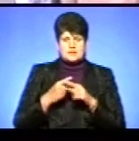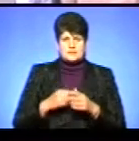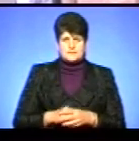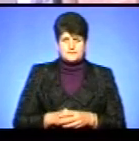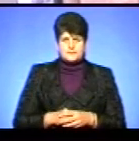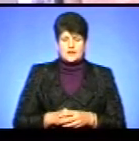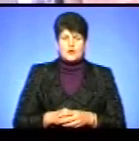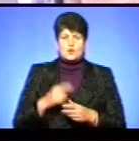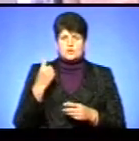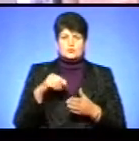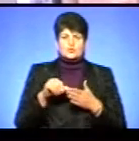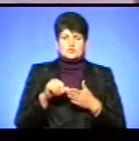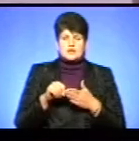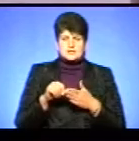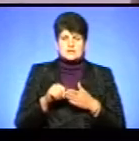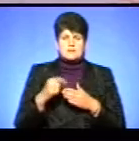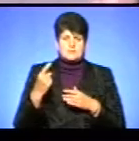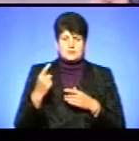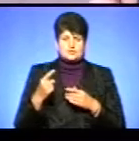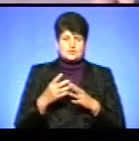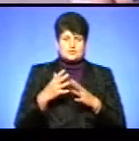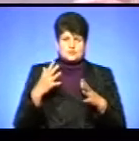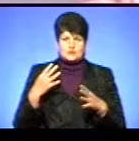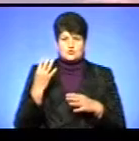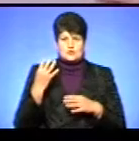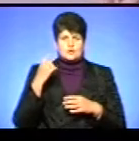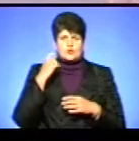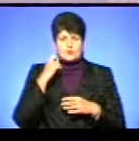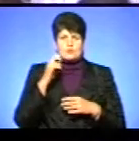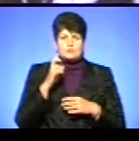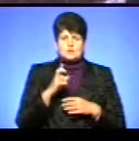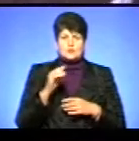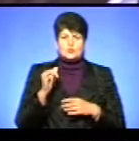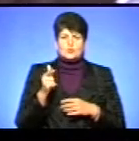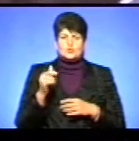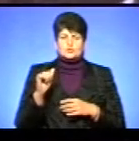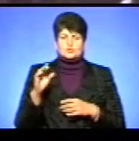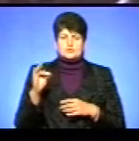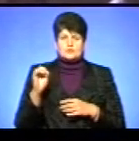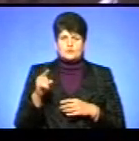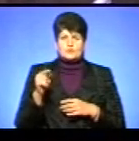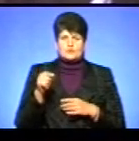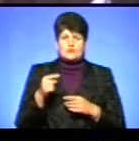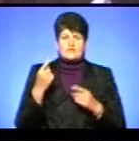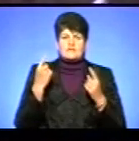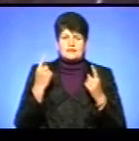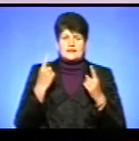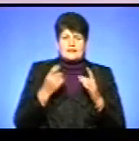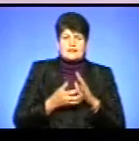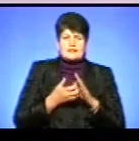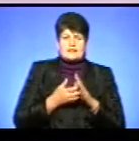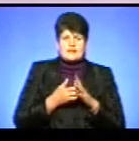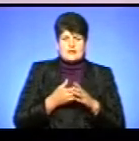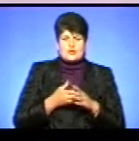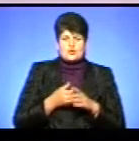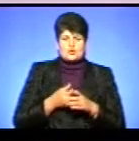Один з учасників першої хвилі проекту «Життя без меж» – 4-річний Богдан Гусарук. У нього діагноз – глибока недоношеність. Я